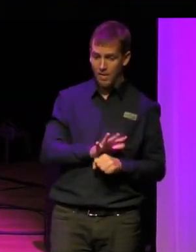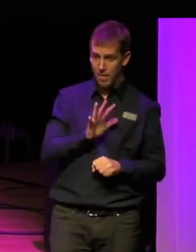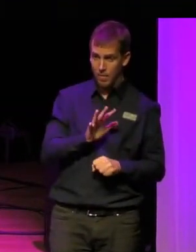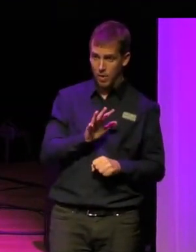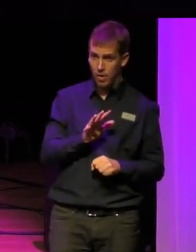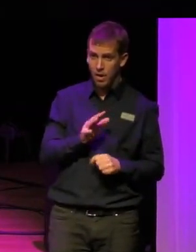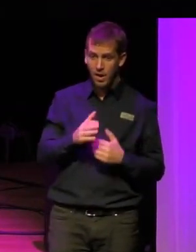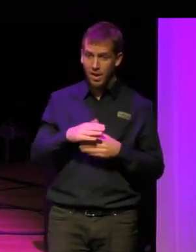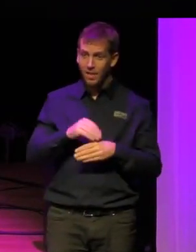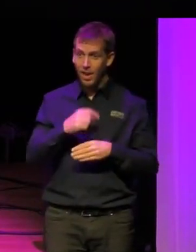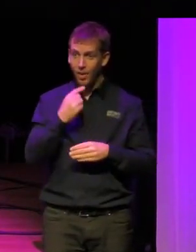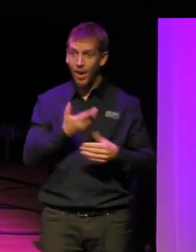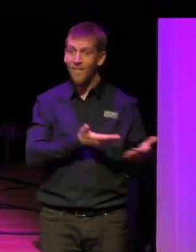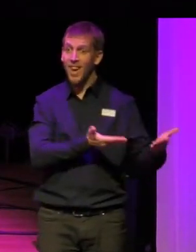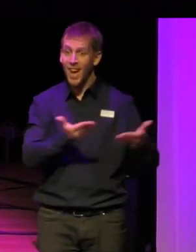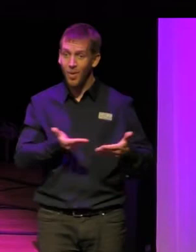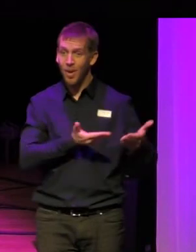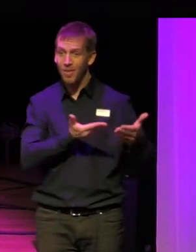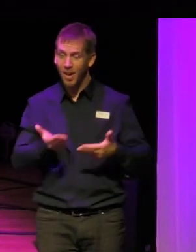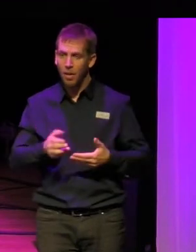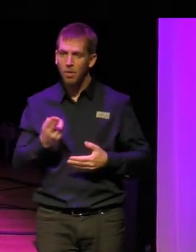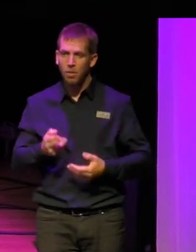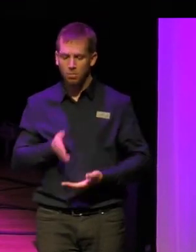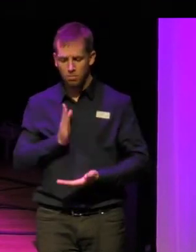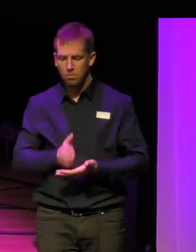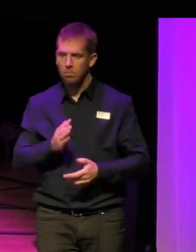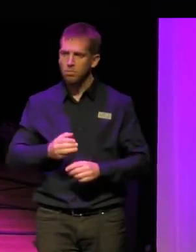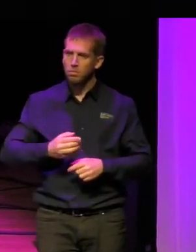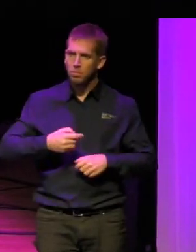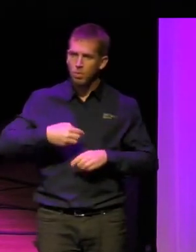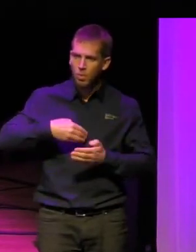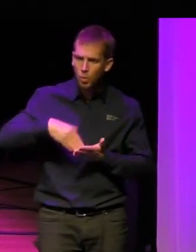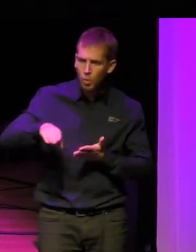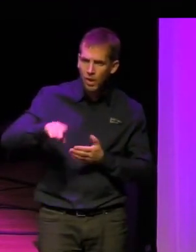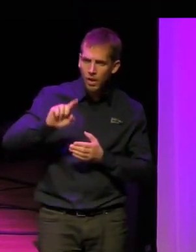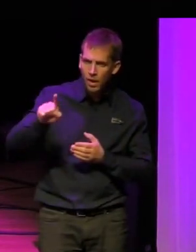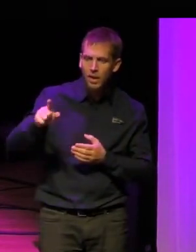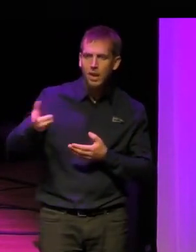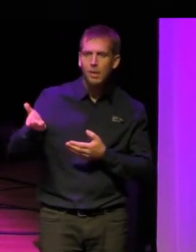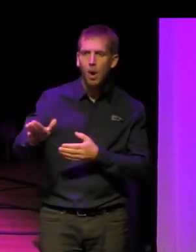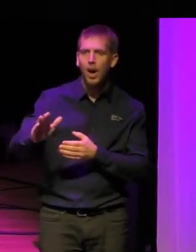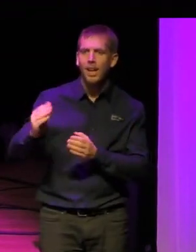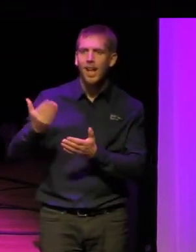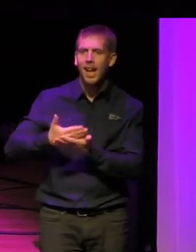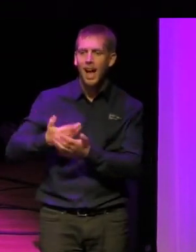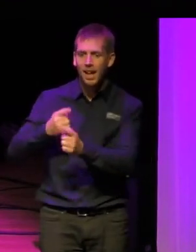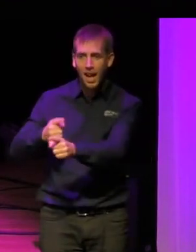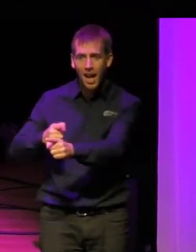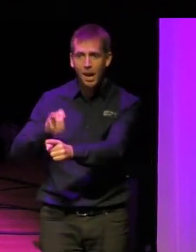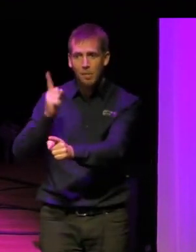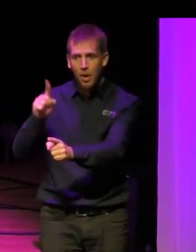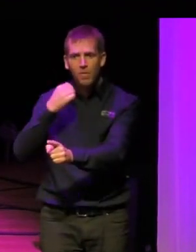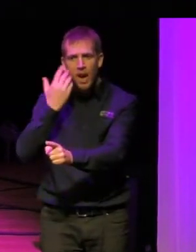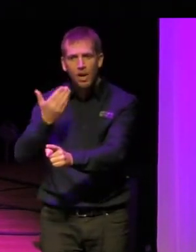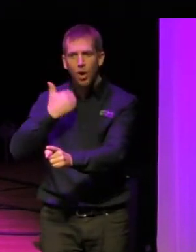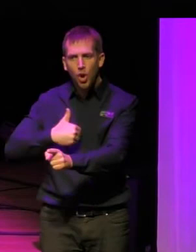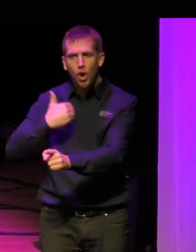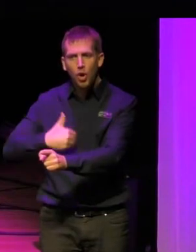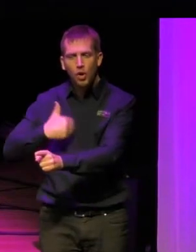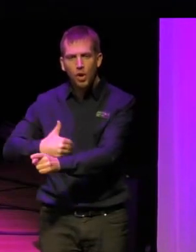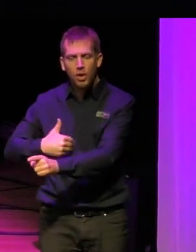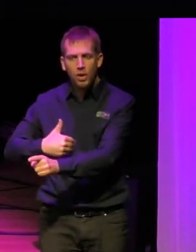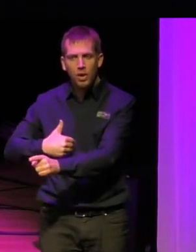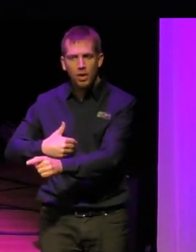sig hit ska utvisas till ett land där drabbas av krig och konflikt. Där dör människor varje